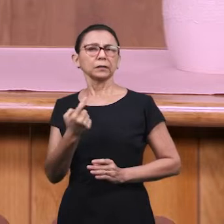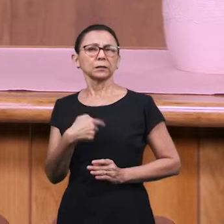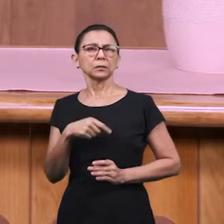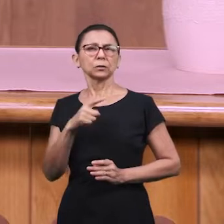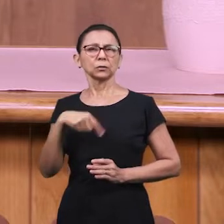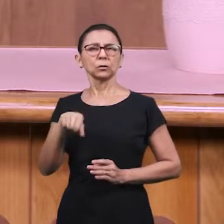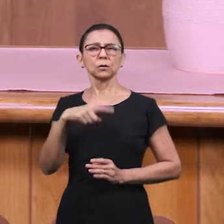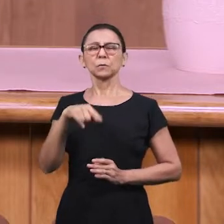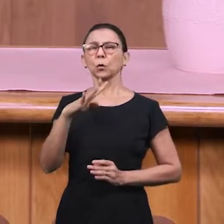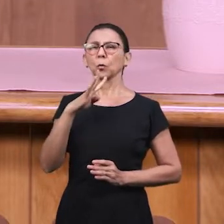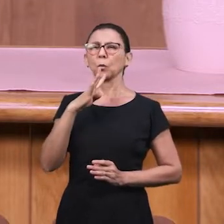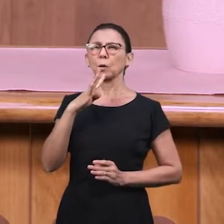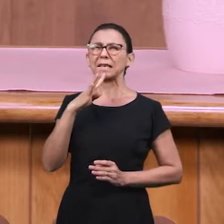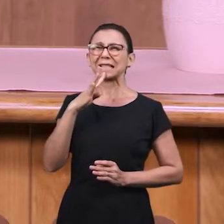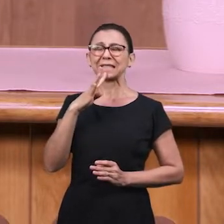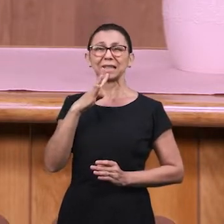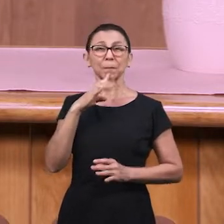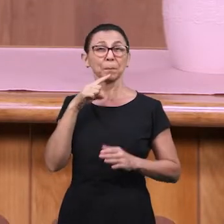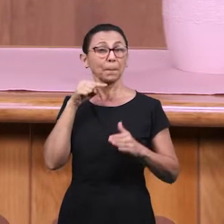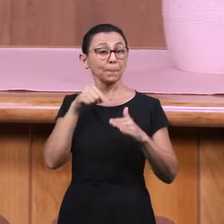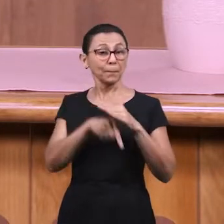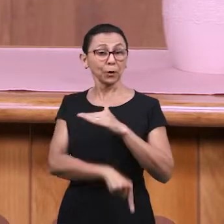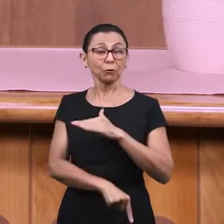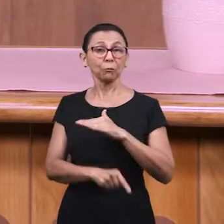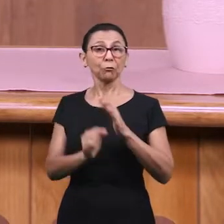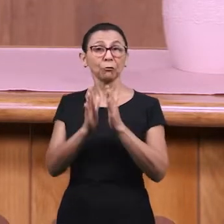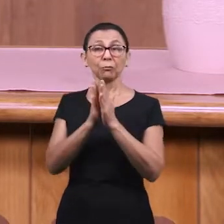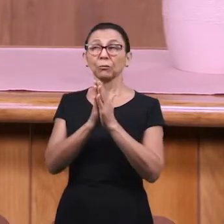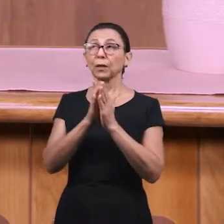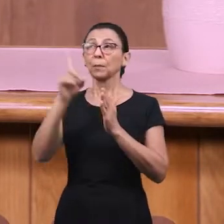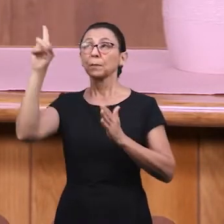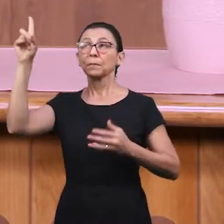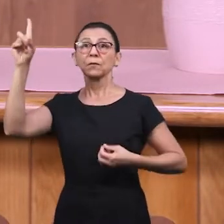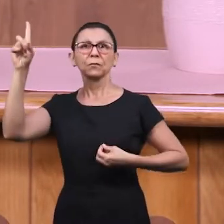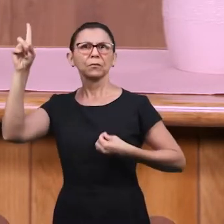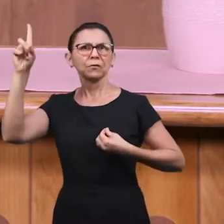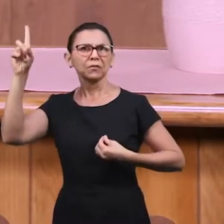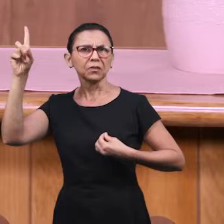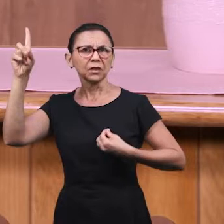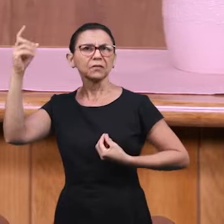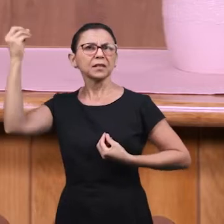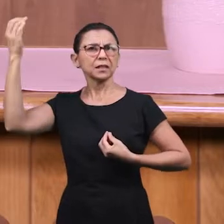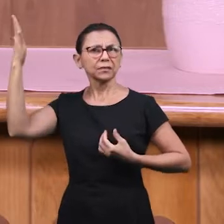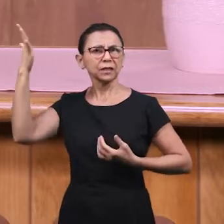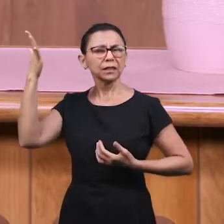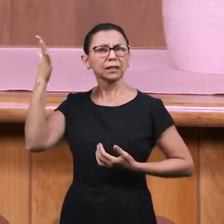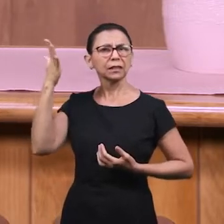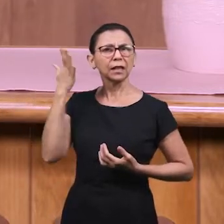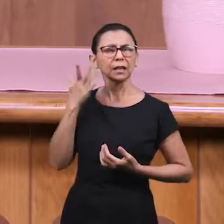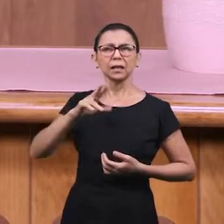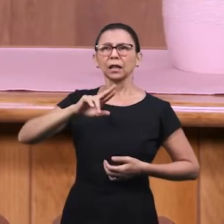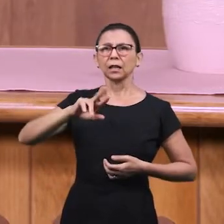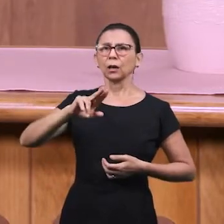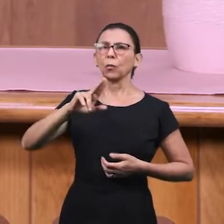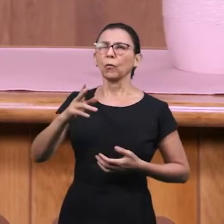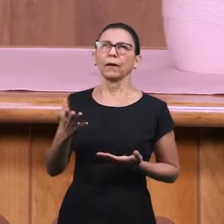который дал нам возможность познать с большей глубиной живое слово.